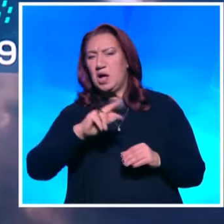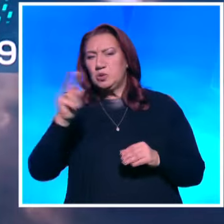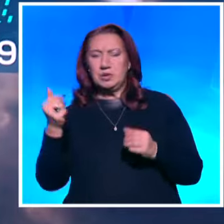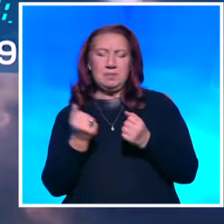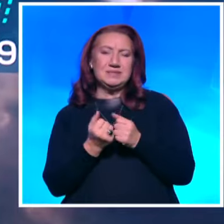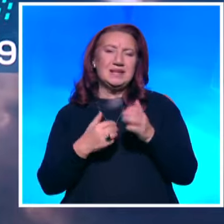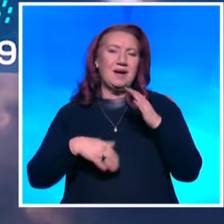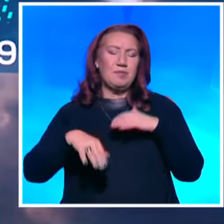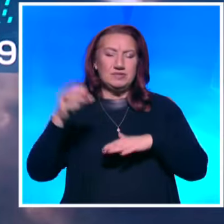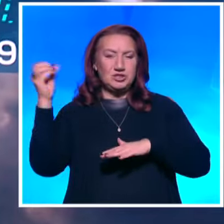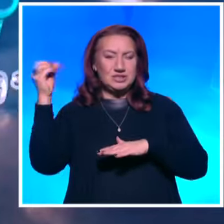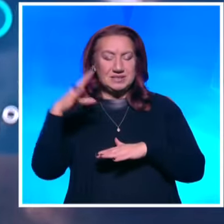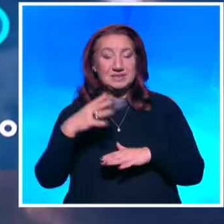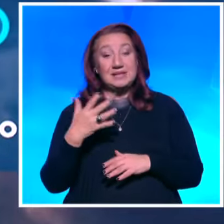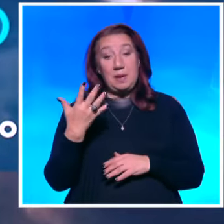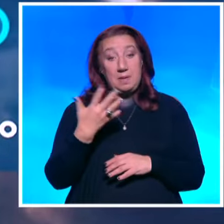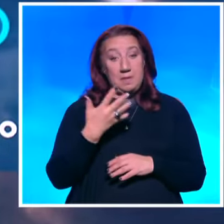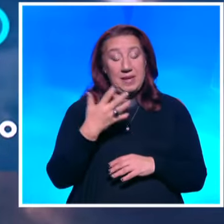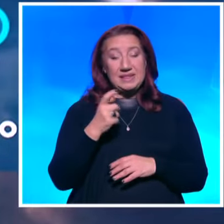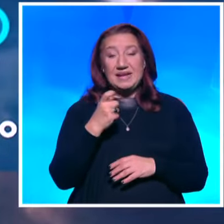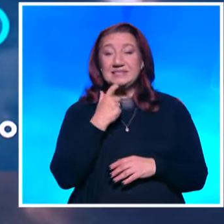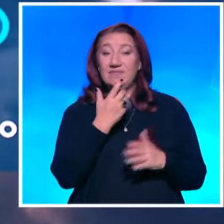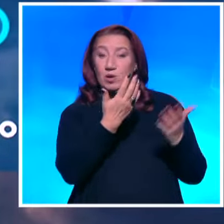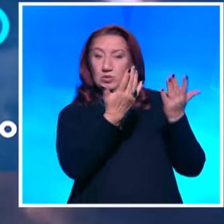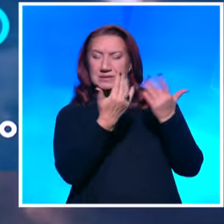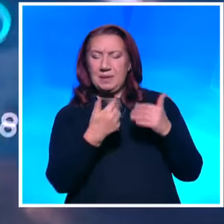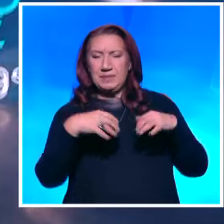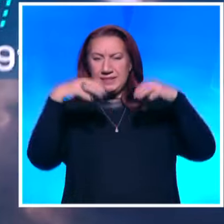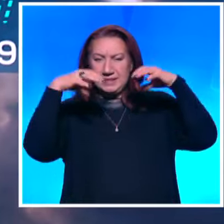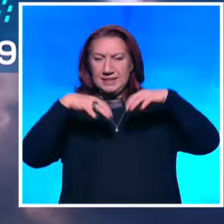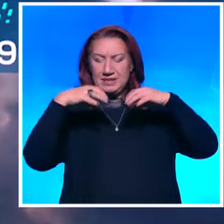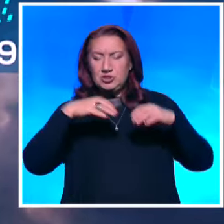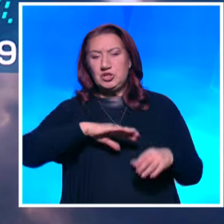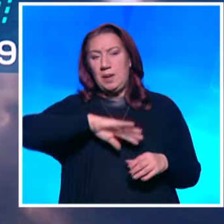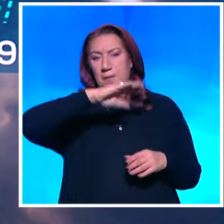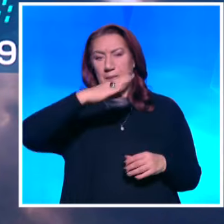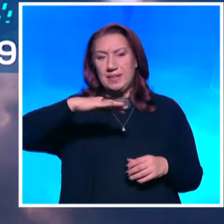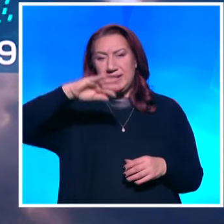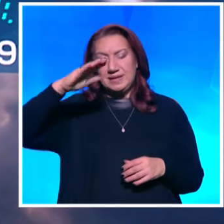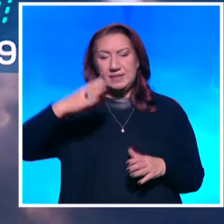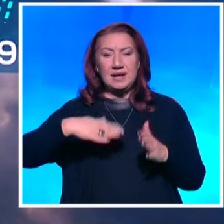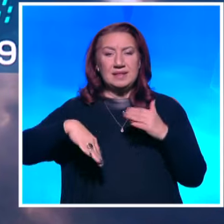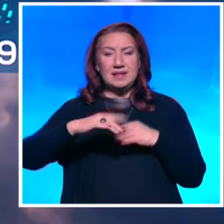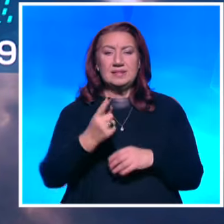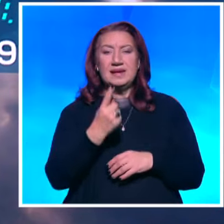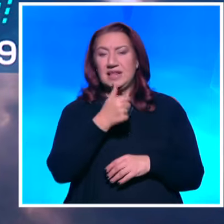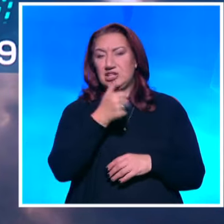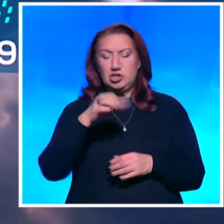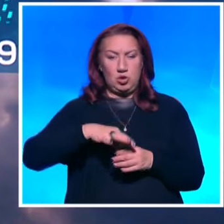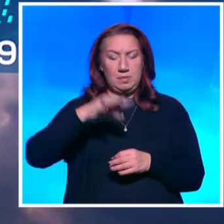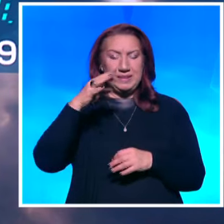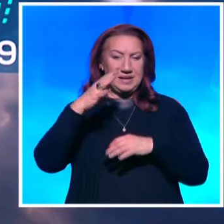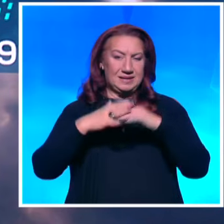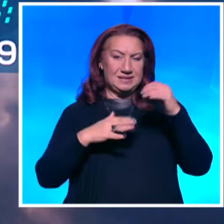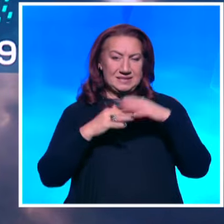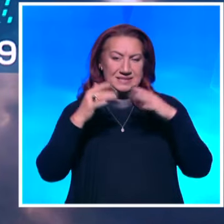предимно слънчево време. Към петък обаче от северозапад се задават дъждове, а в планините над 1600 метра сняг, както и